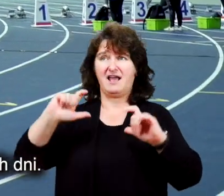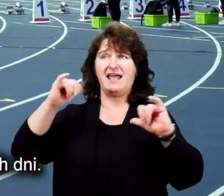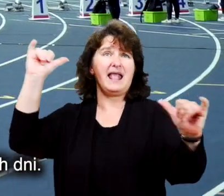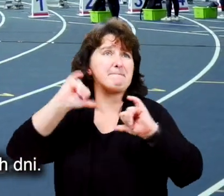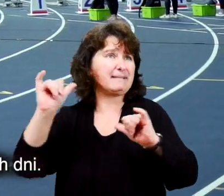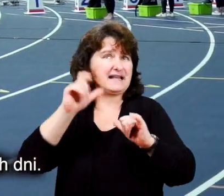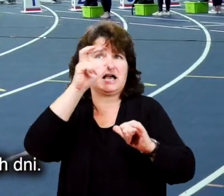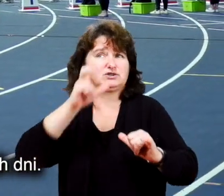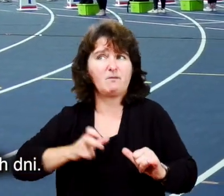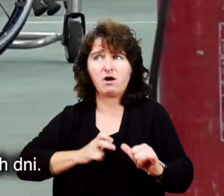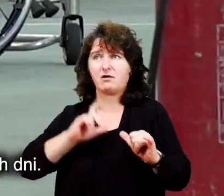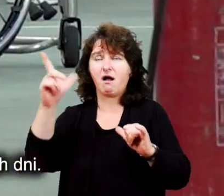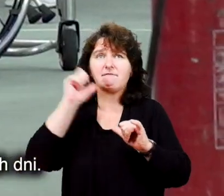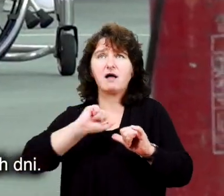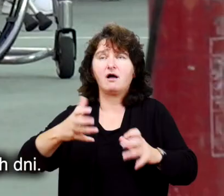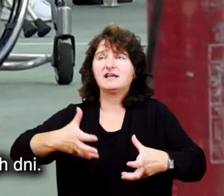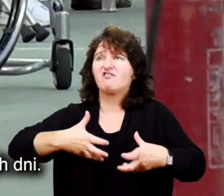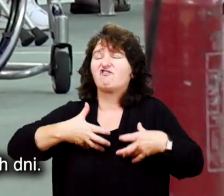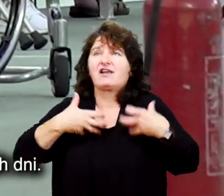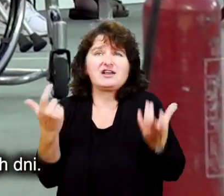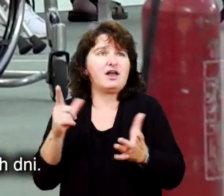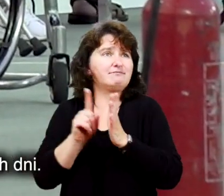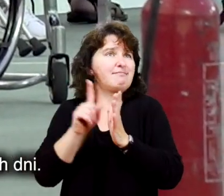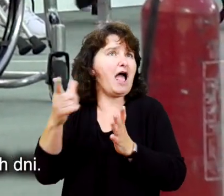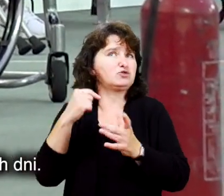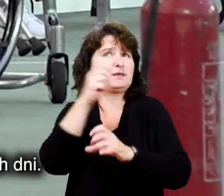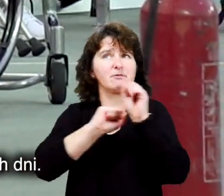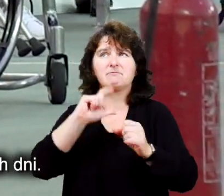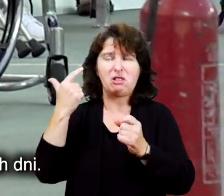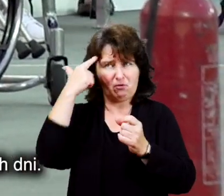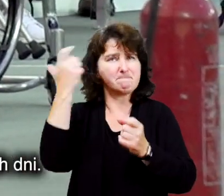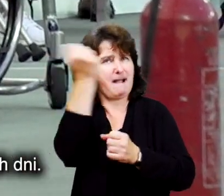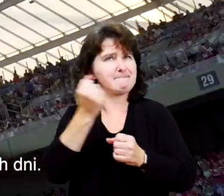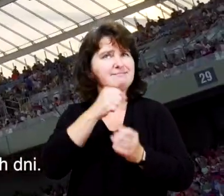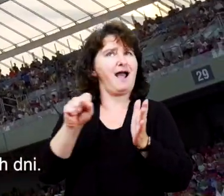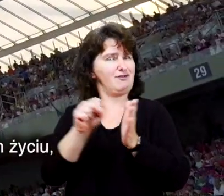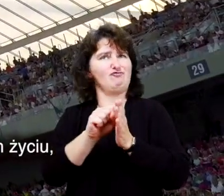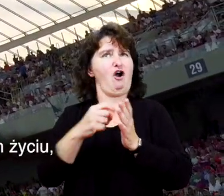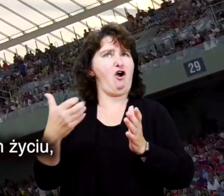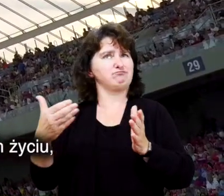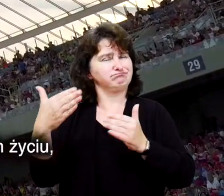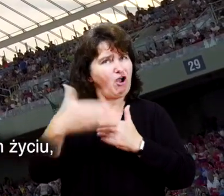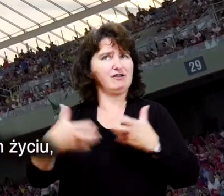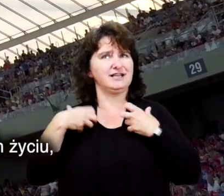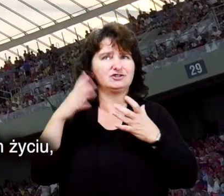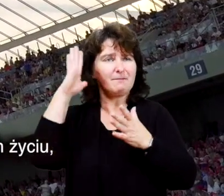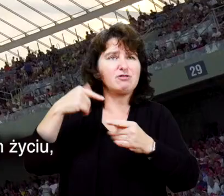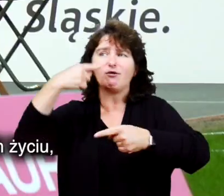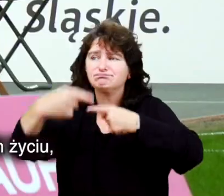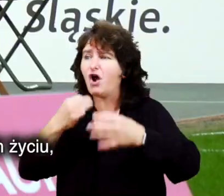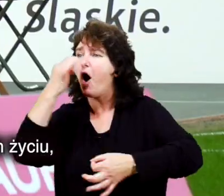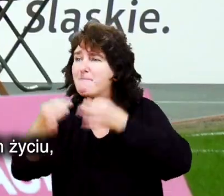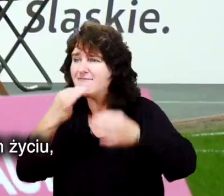o charakterze sportowym pozostanie na pewno w pamięci do końca swoich dni i będą to opowiadali swoim